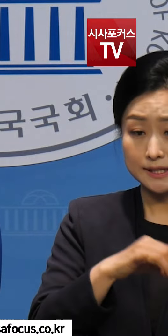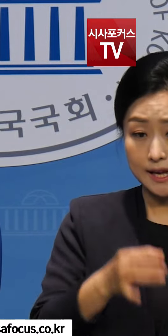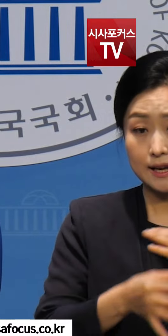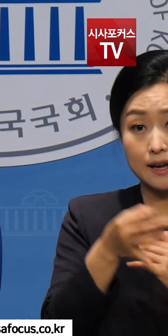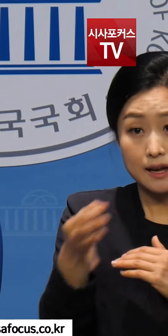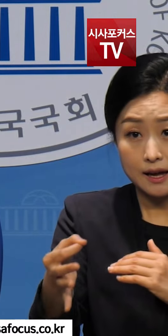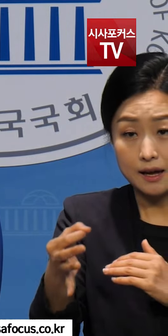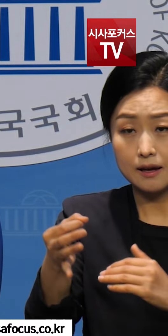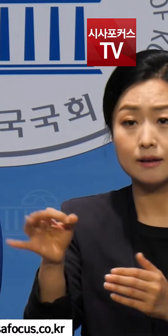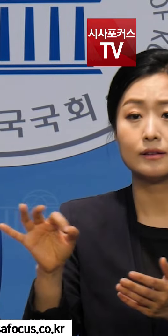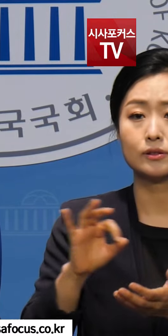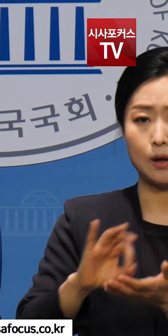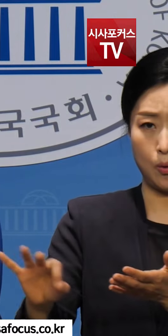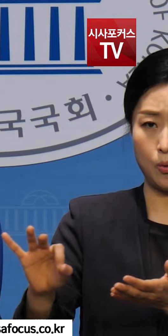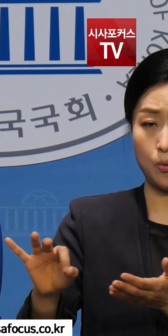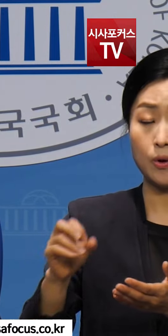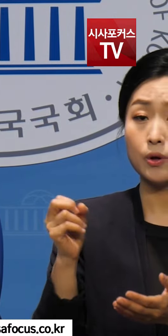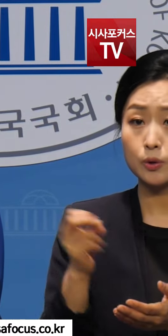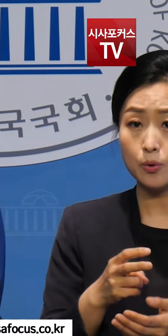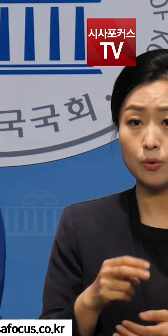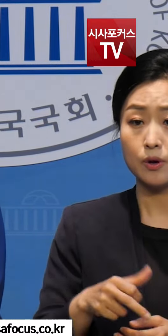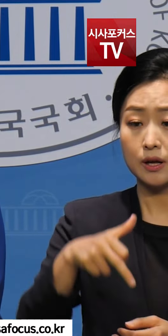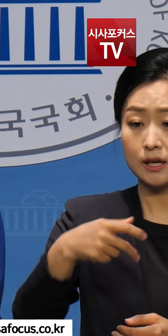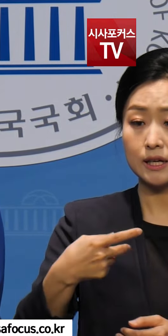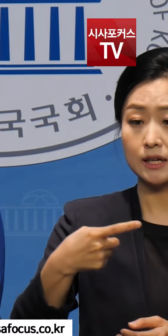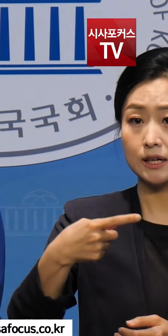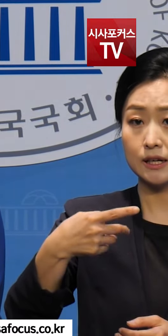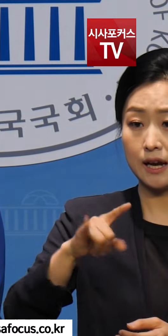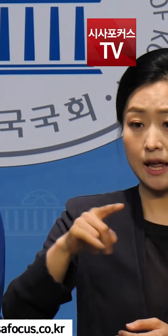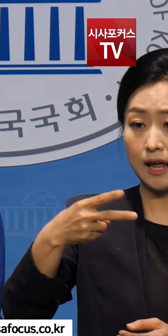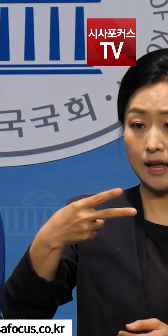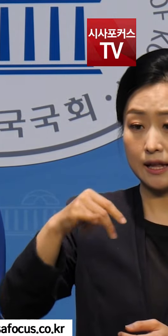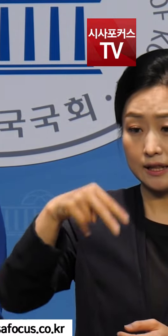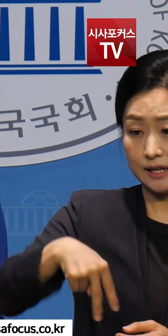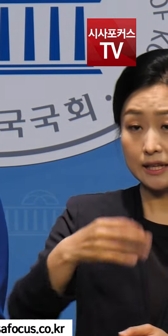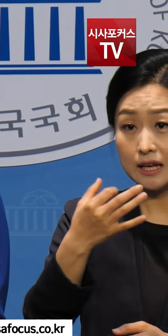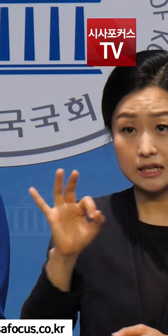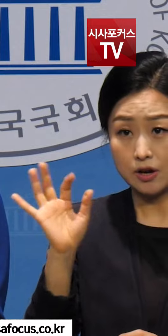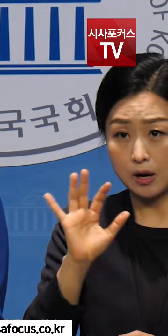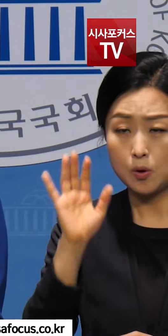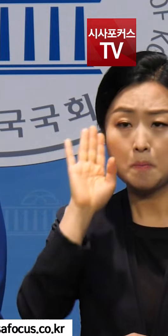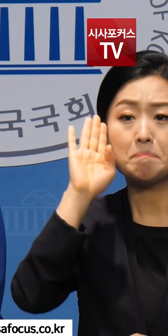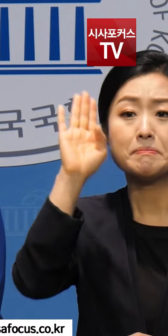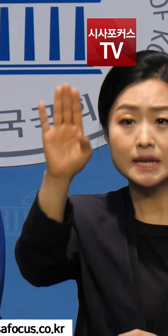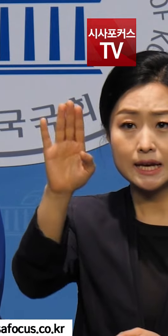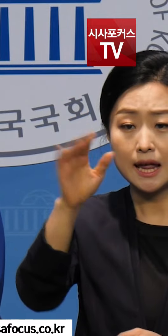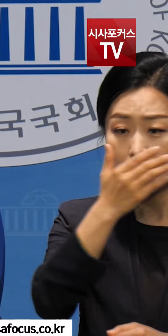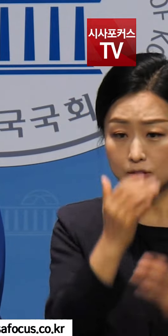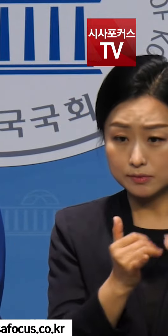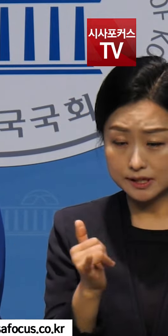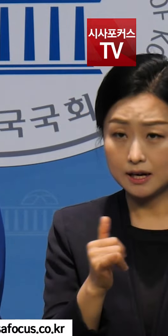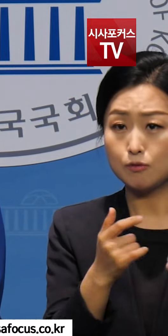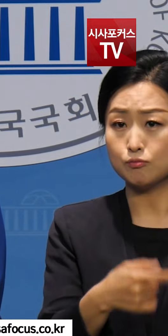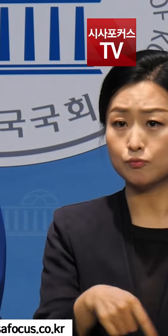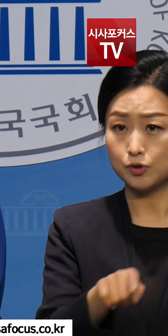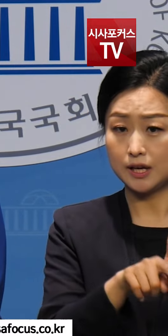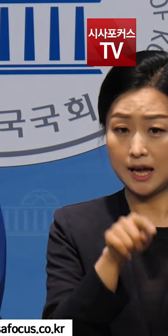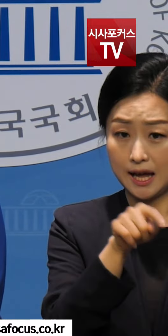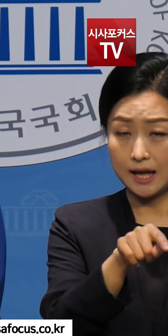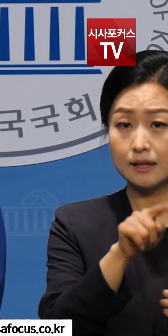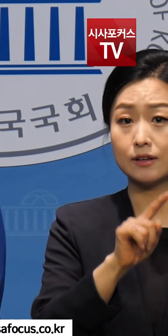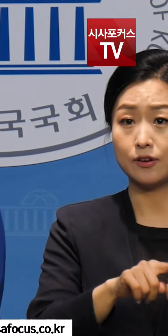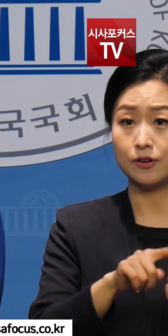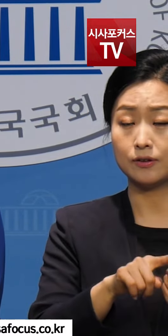연금에서 충당하고 시를 현재가 아닌 미래 수급권 발생 시기로 하는 현행 체제